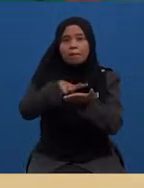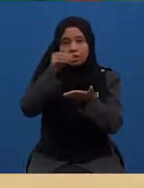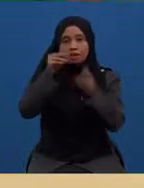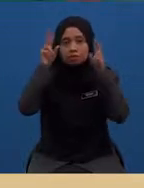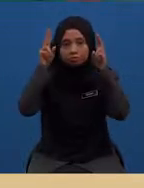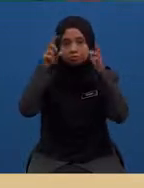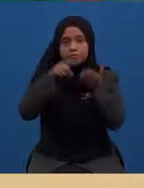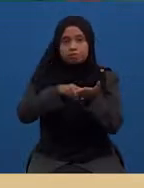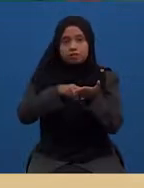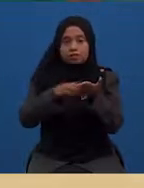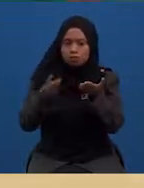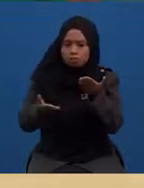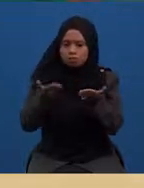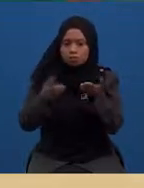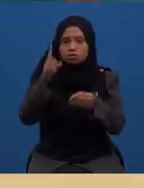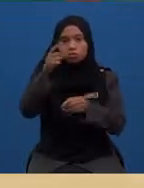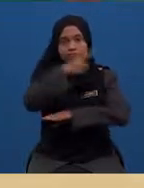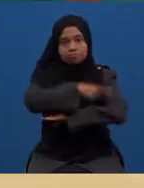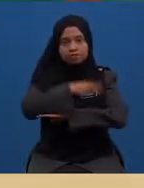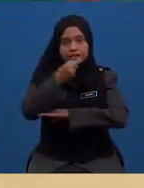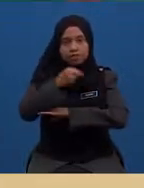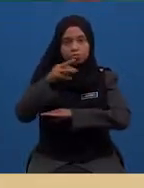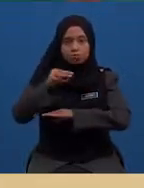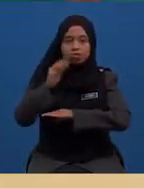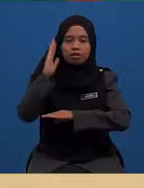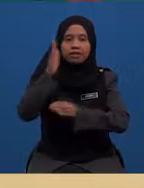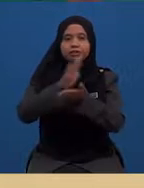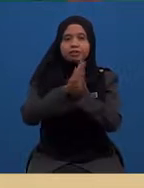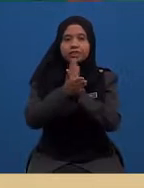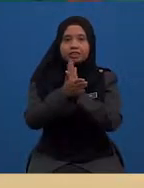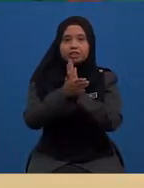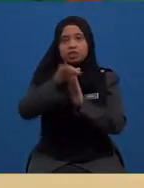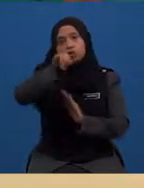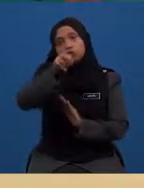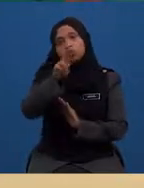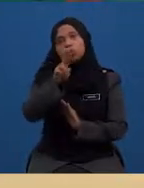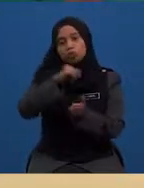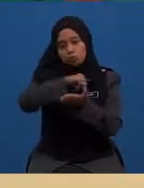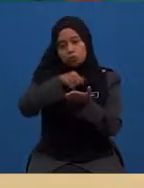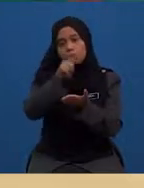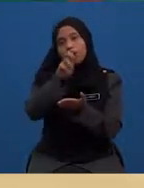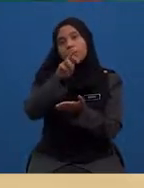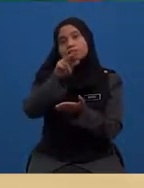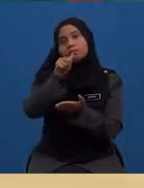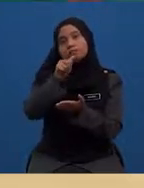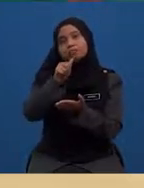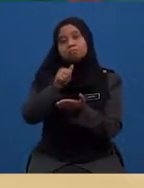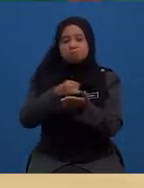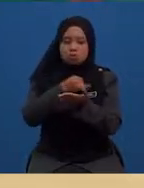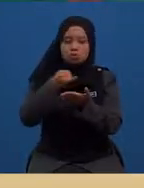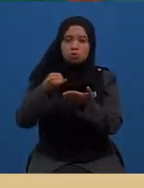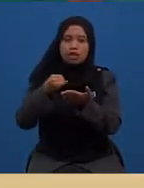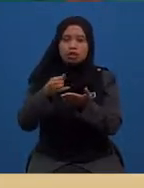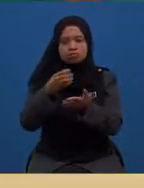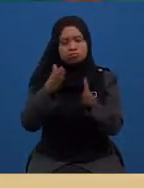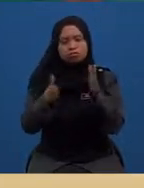ini. Mungkin suatu hari nanti murid-murid bakal menjadi seorang jurutera binaan, arkitek, malah